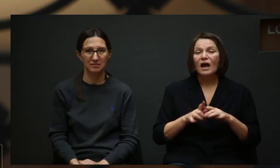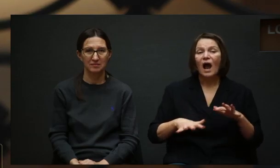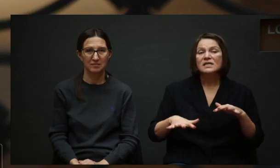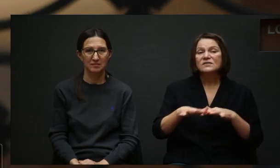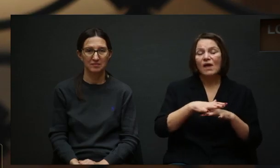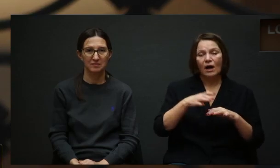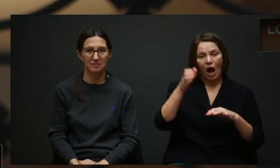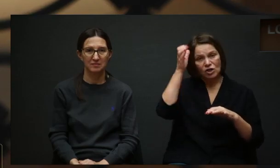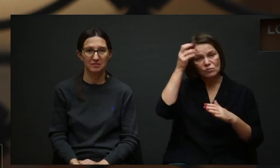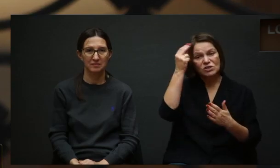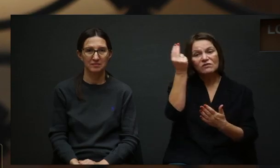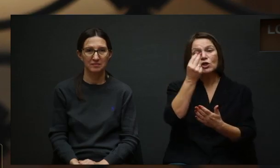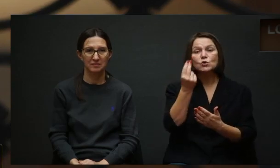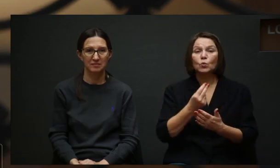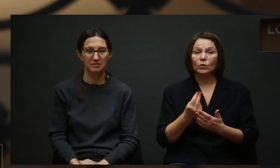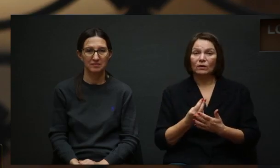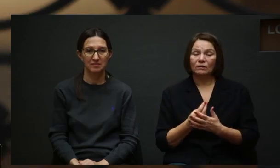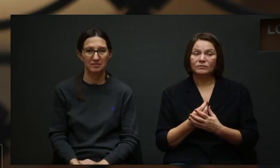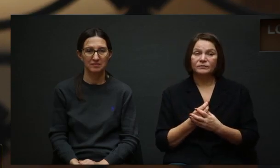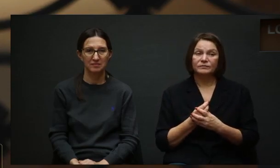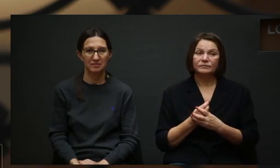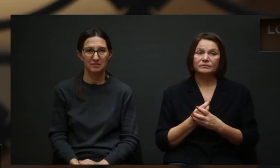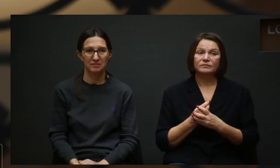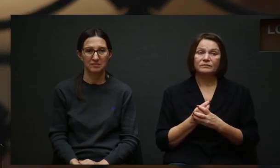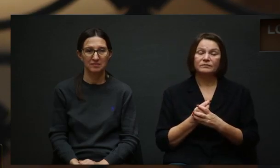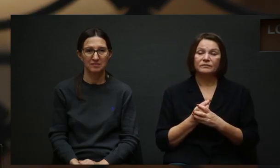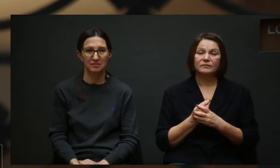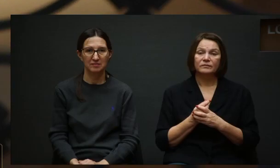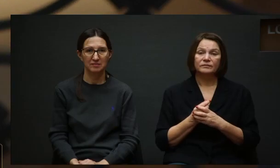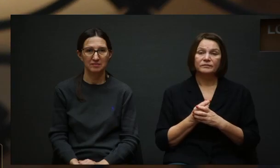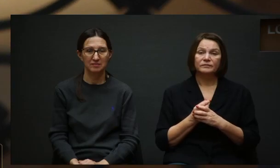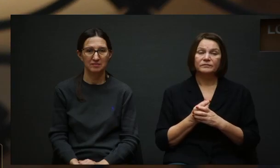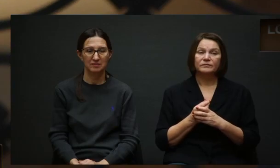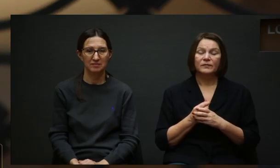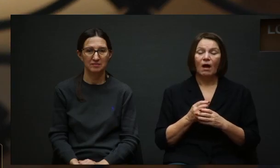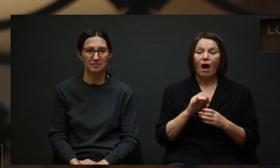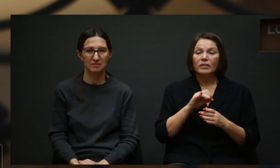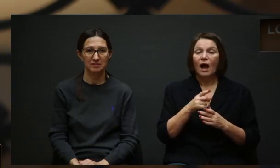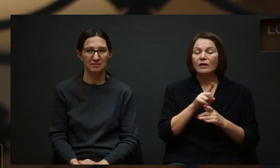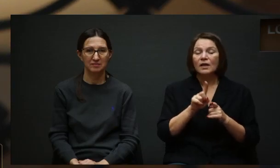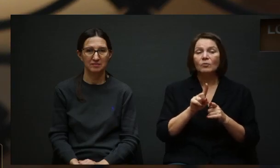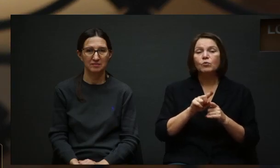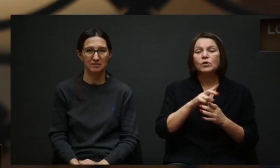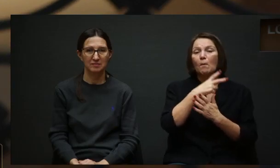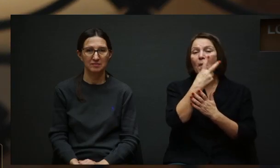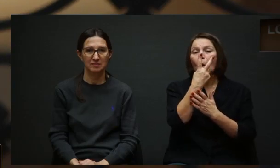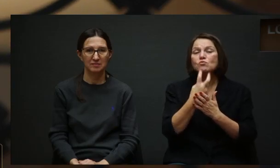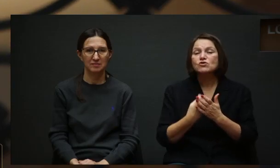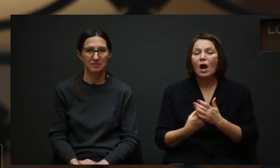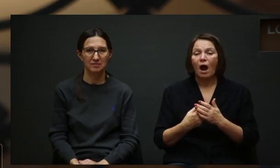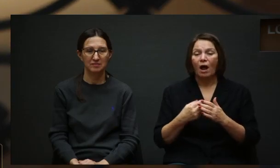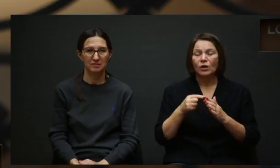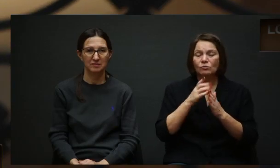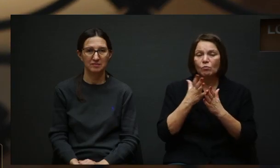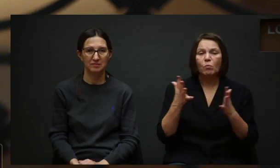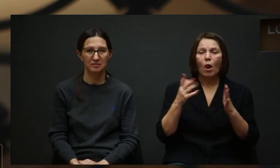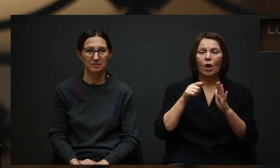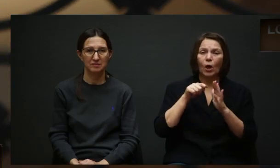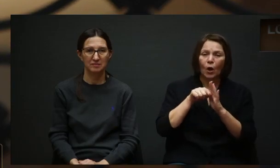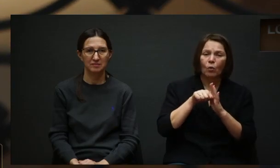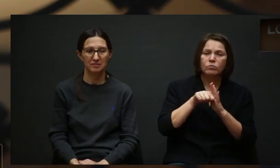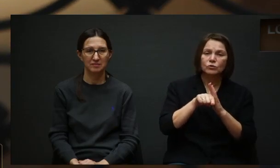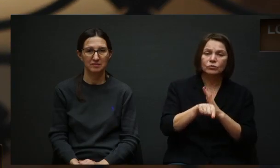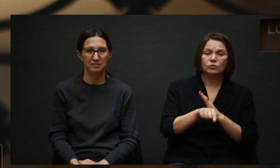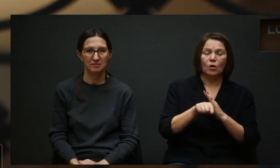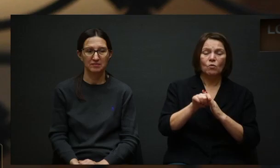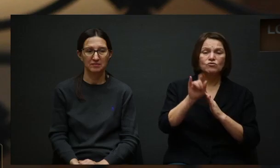академического рисунка, она, собственно говоря, и погружает тебя уже глубже, и, как сказать, ну, у тебя